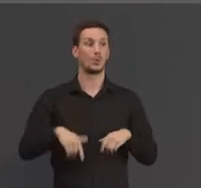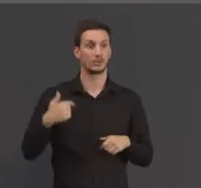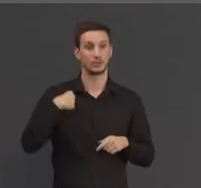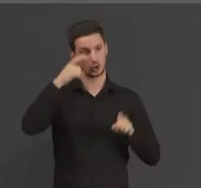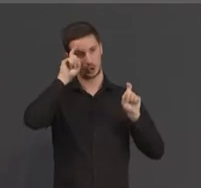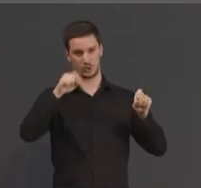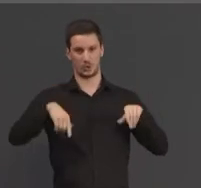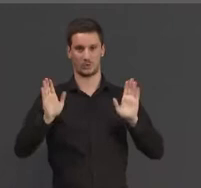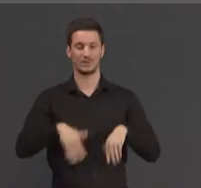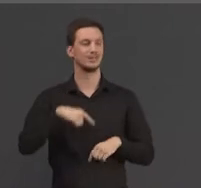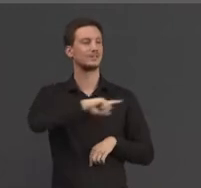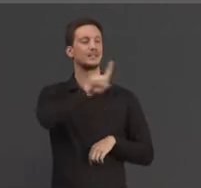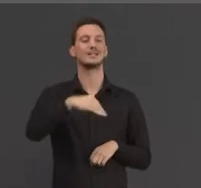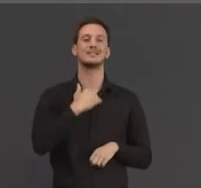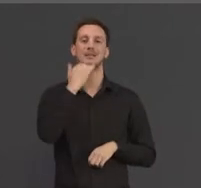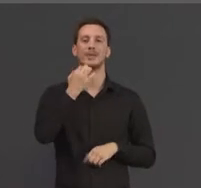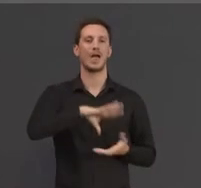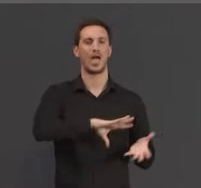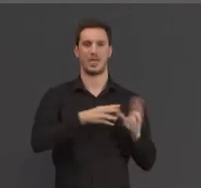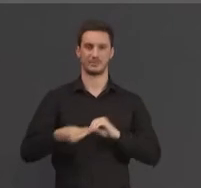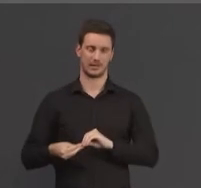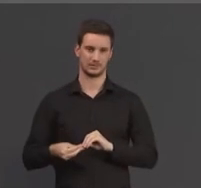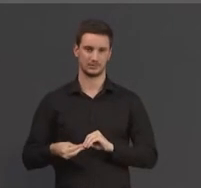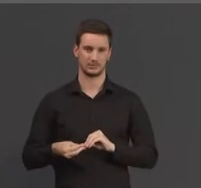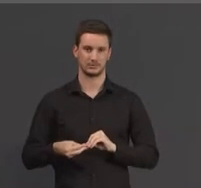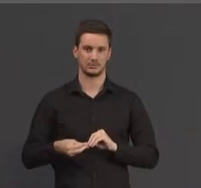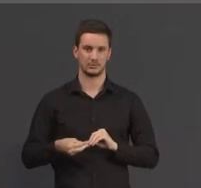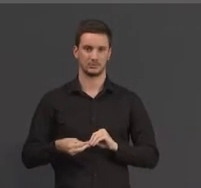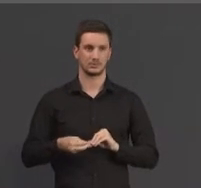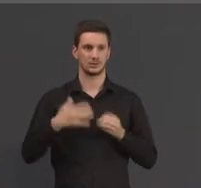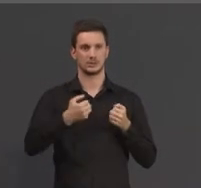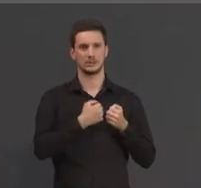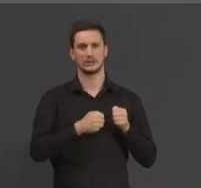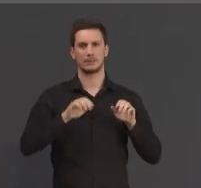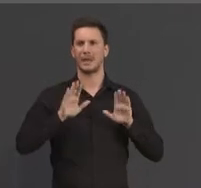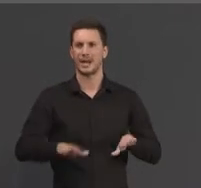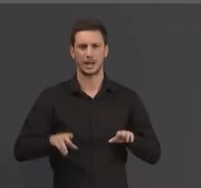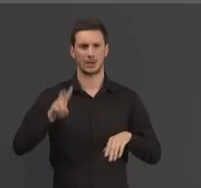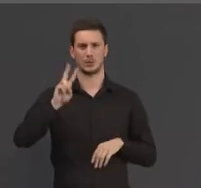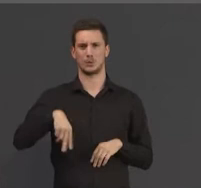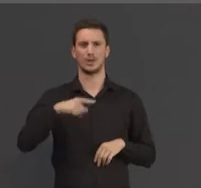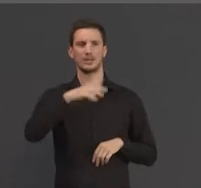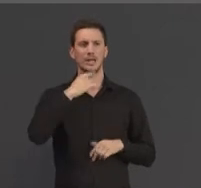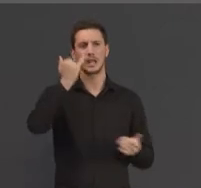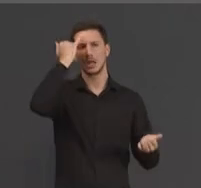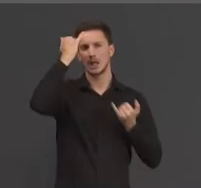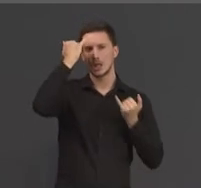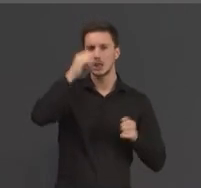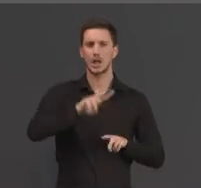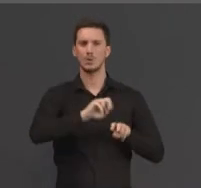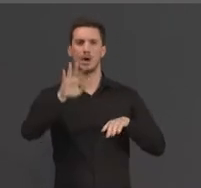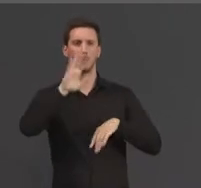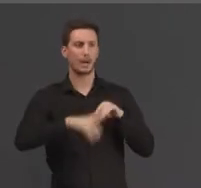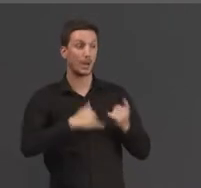d'avui. Sapigueu adaptar-vos. No us estanqueu mai. Penseu en noves idees per